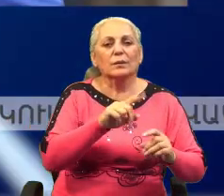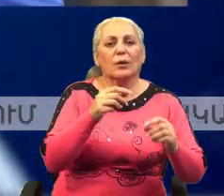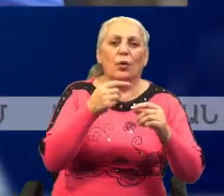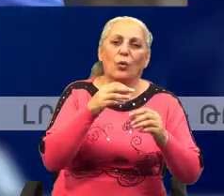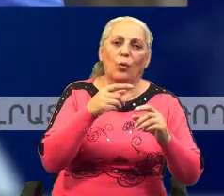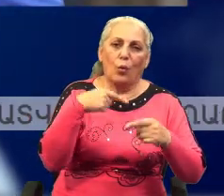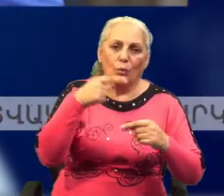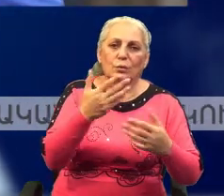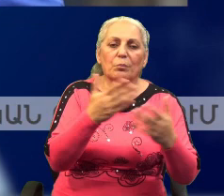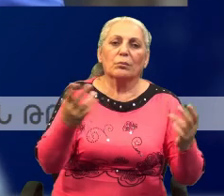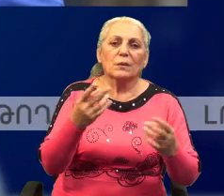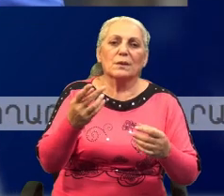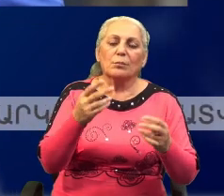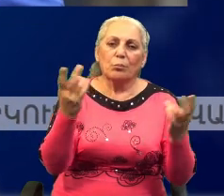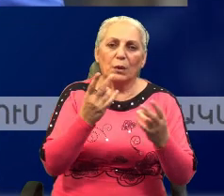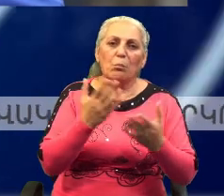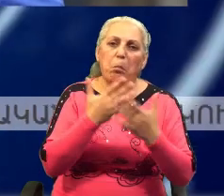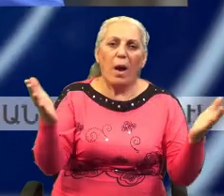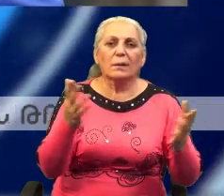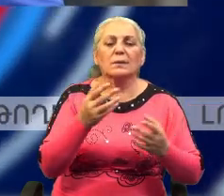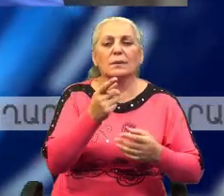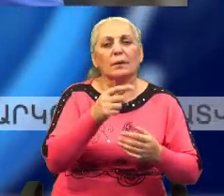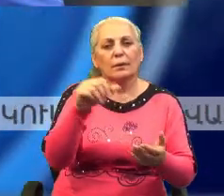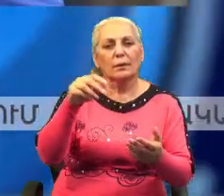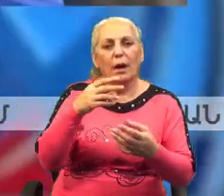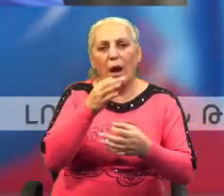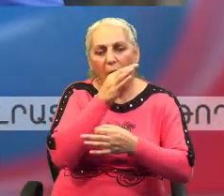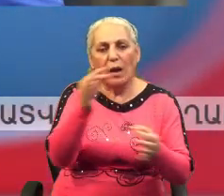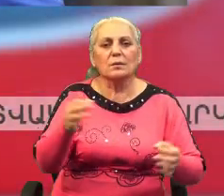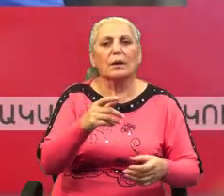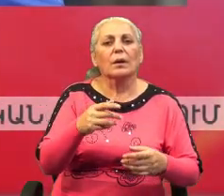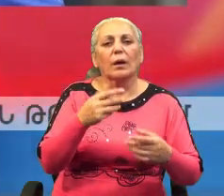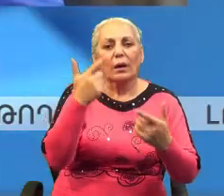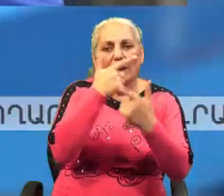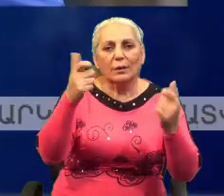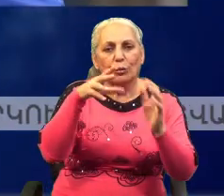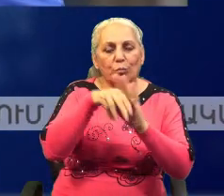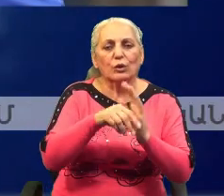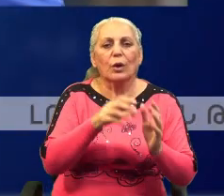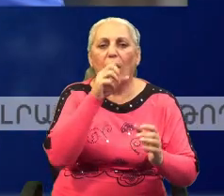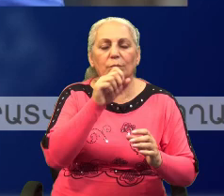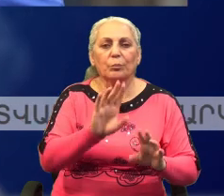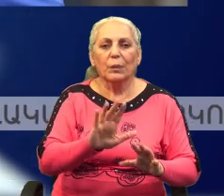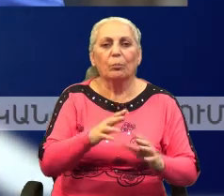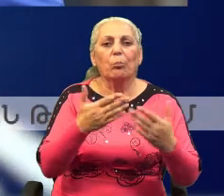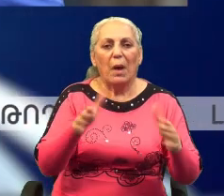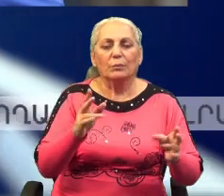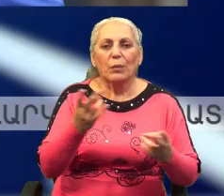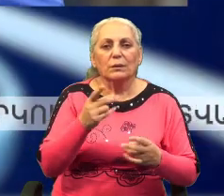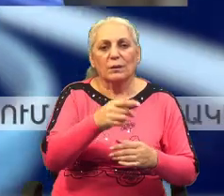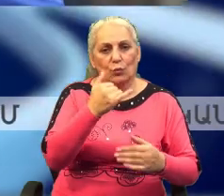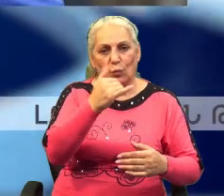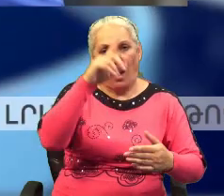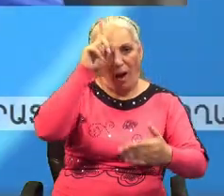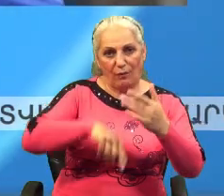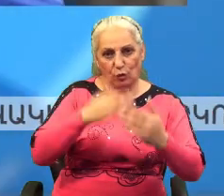սահմանեք եւ բաց տեքստով տեղեկացրեք, թե ինչ է եղել եւ ինչու եղել։ Ձեր հայտարություններից ակնհայտ է դառնում, որ ուզում եք ասել, թե ձեր